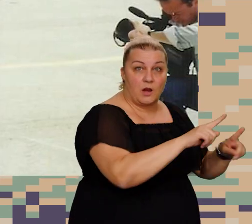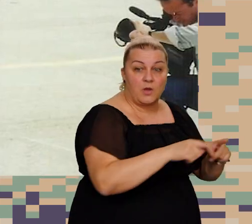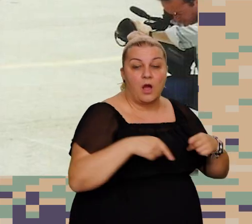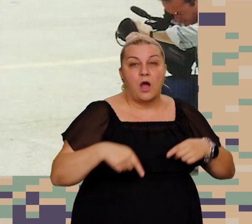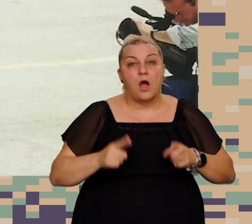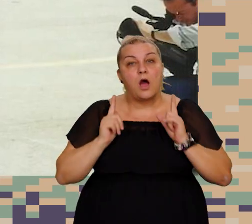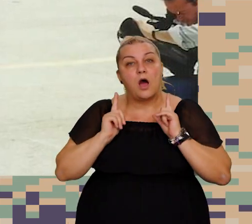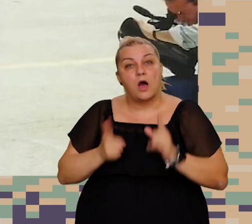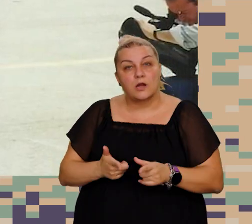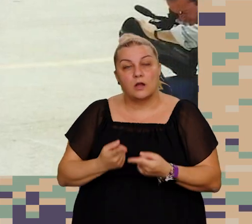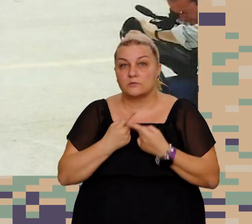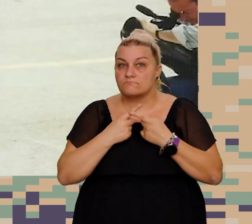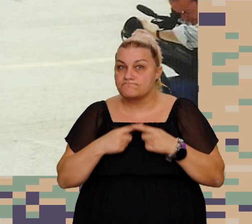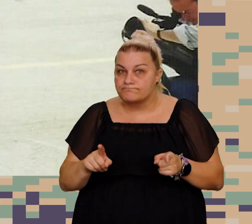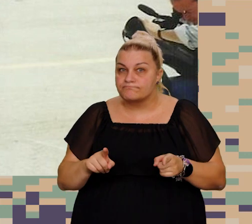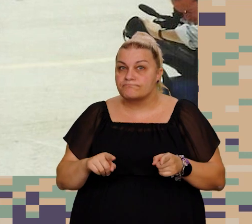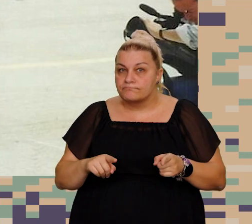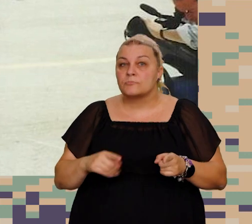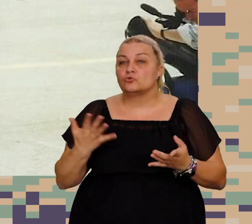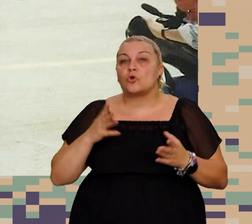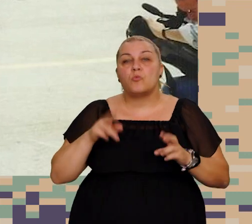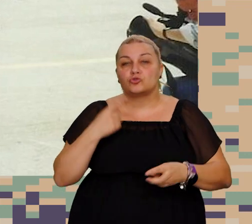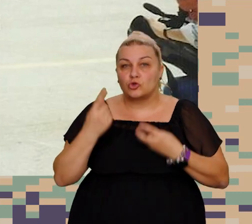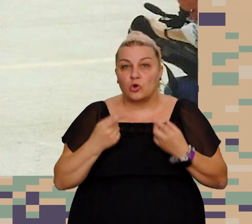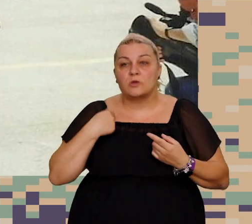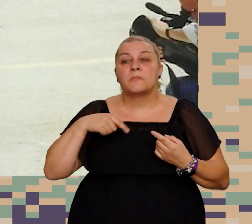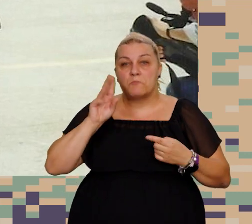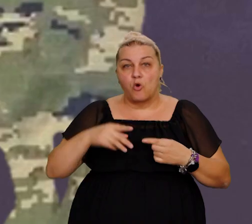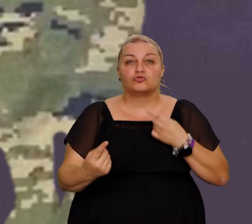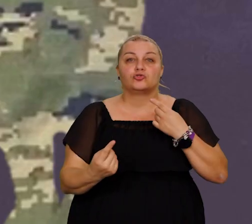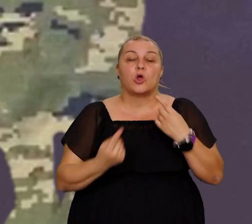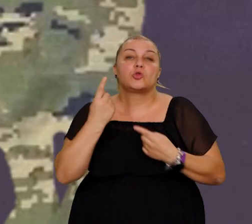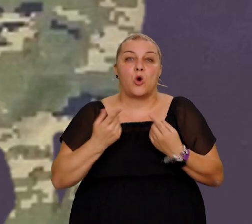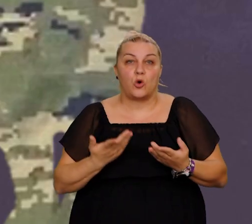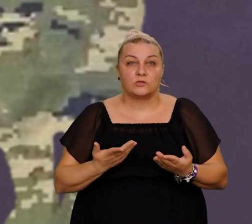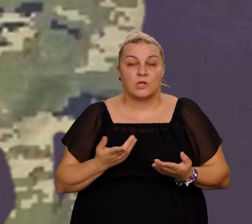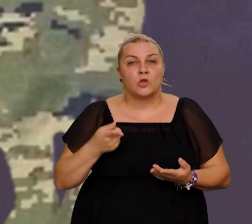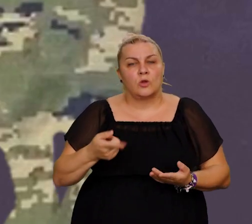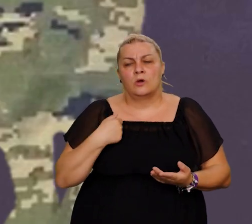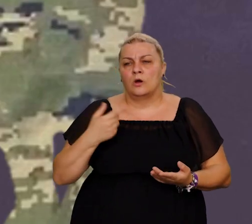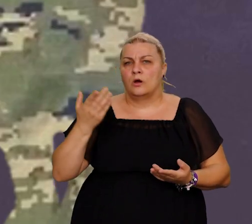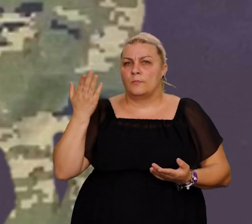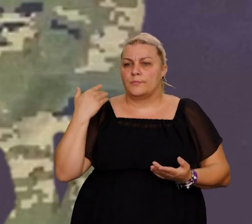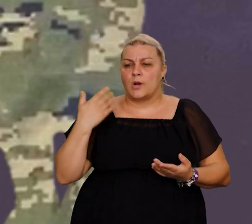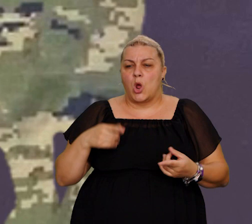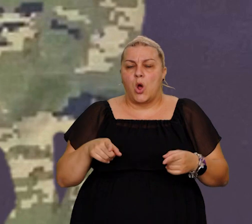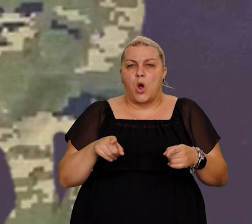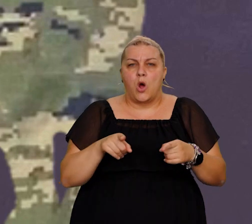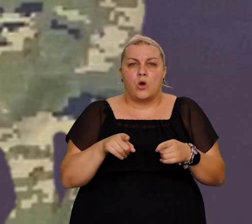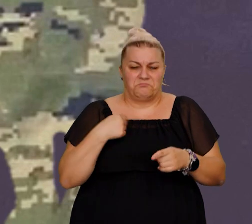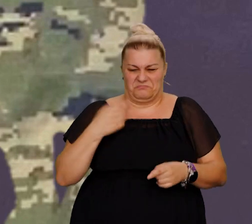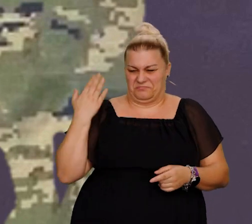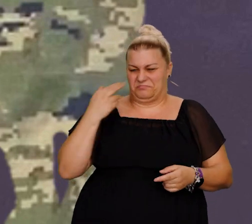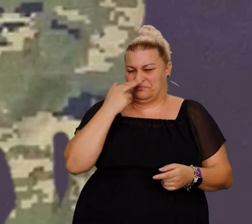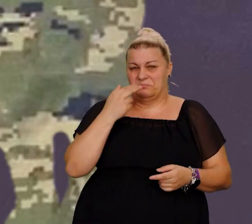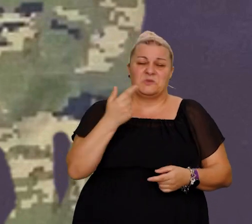mogu biti posljedice i sa čime se mi trebamo kao ljudi suočavati. To je za mene bilo, kao nekoga